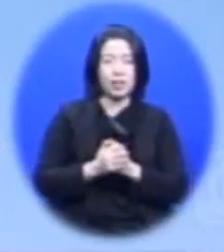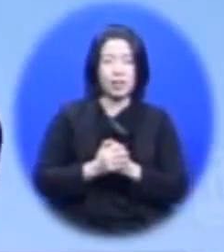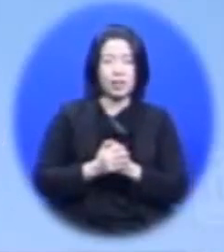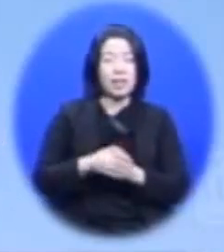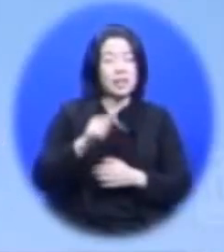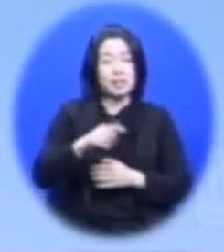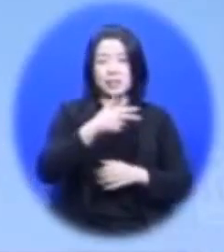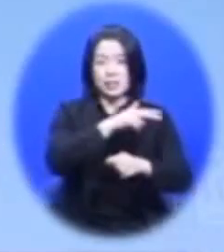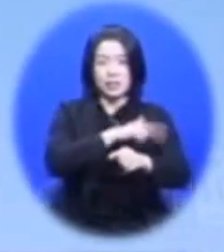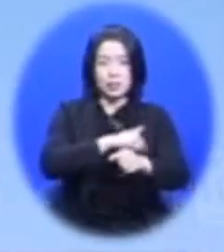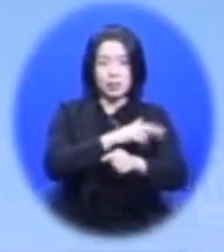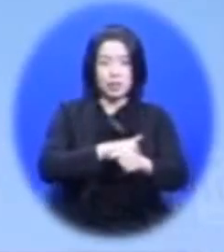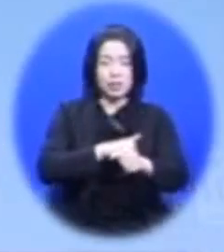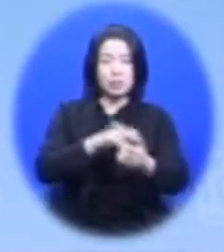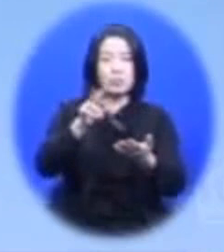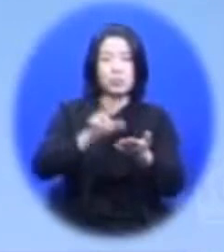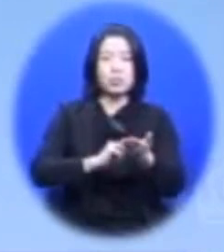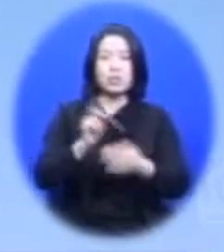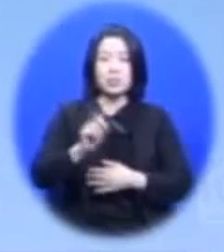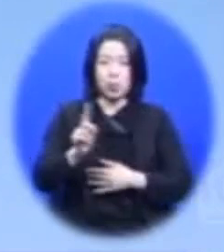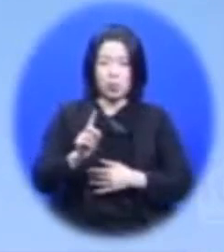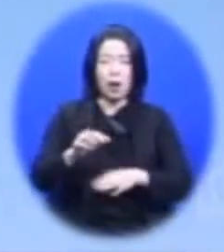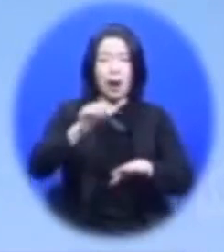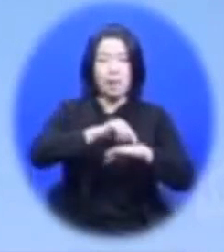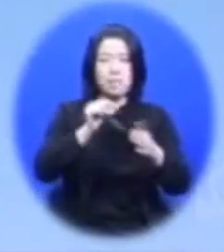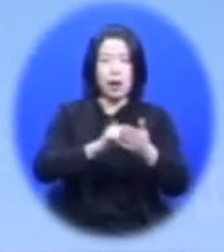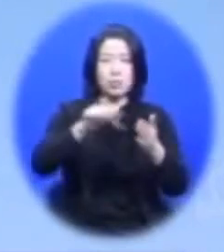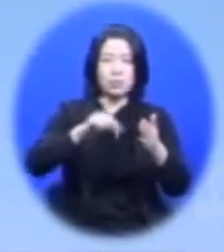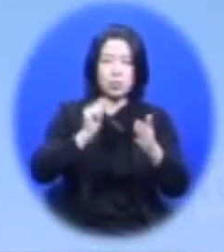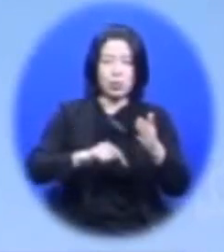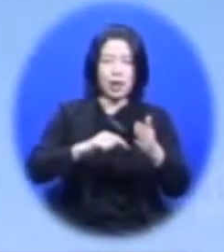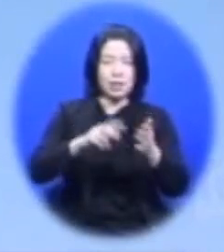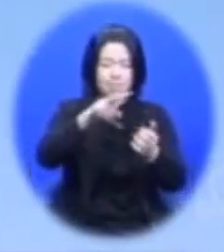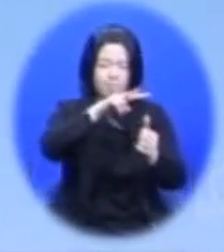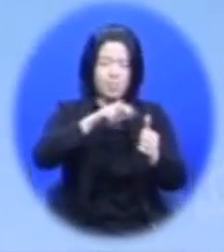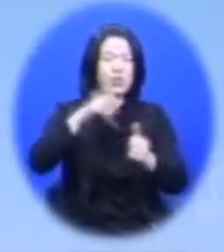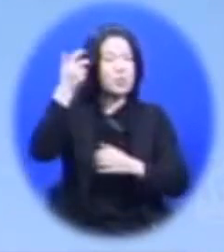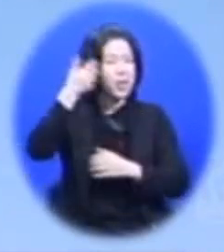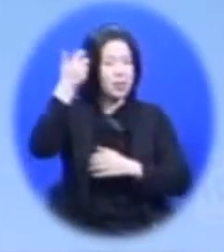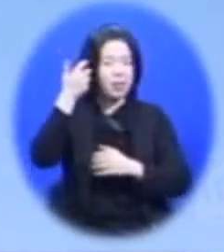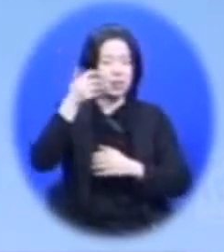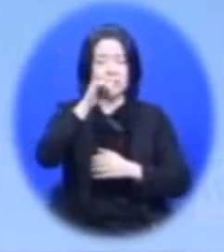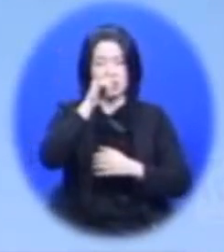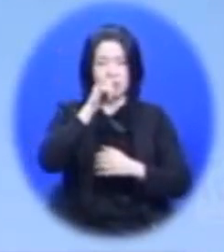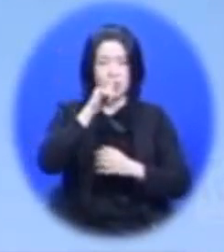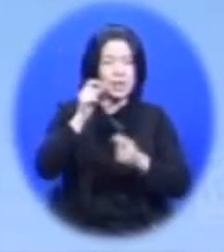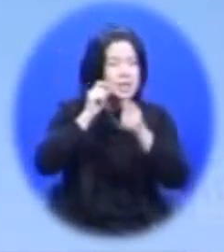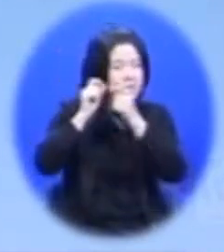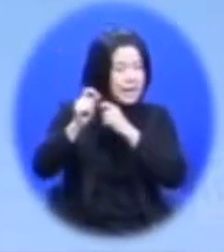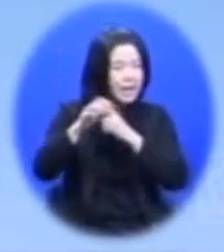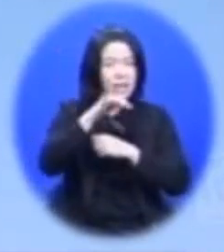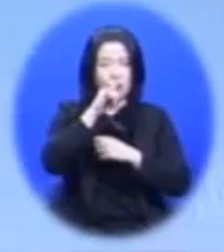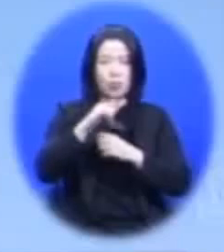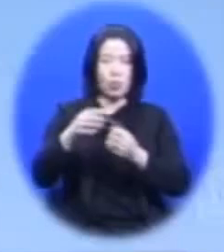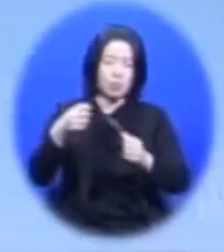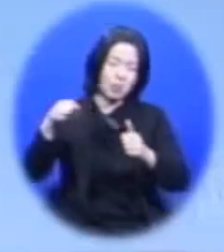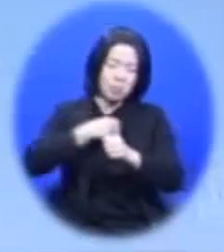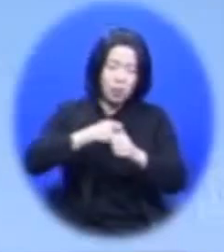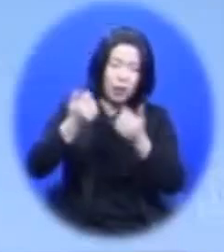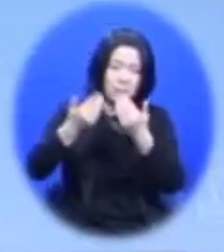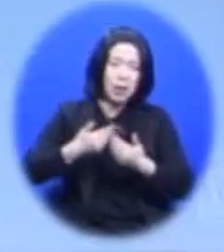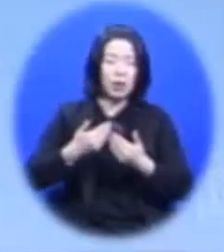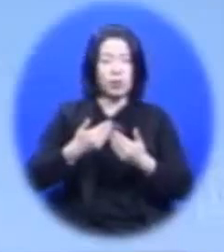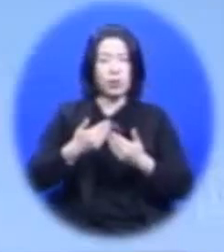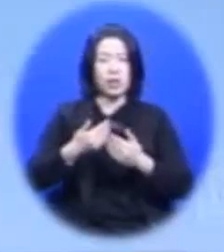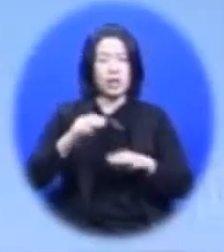그 집사님의 문제는 마음의 미움의 영이었어요. 사기도 당하고 폭행도 당하니